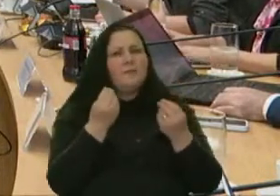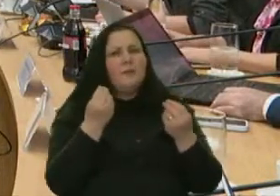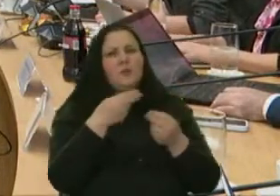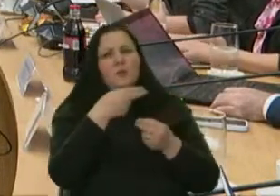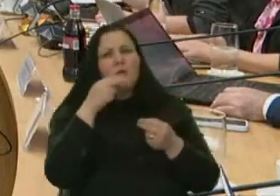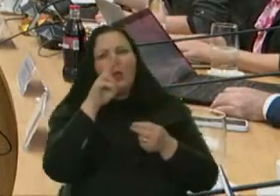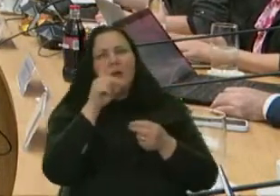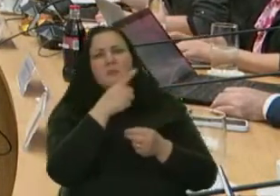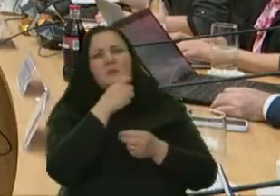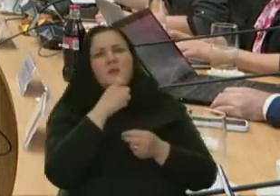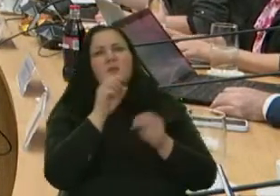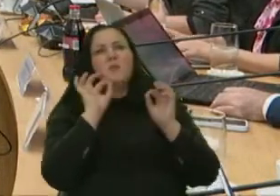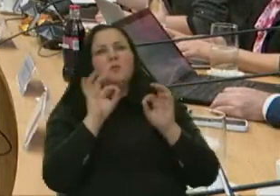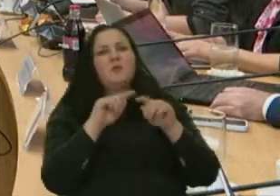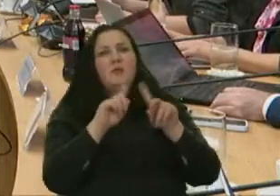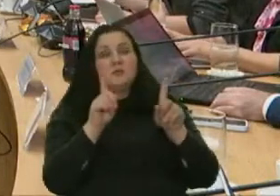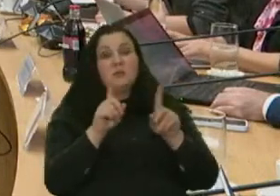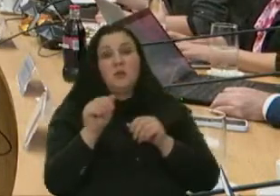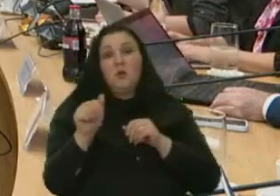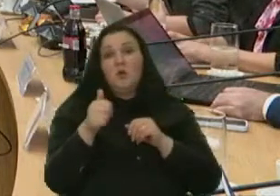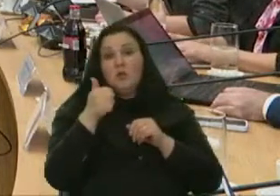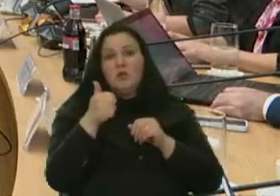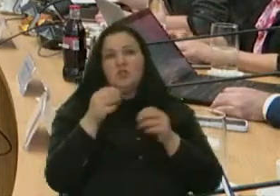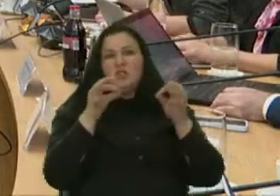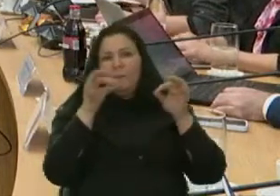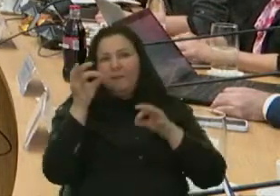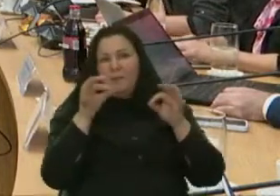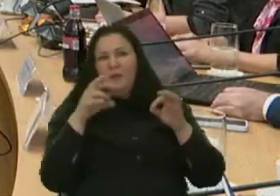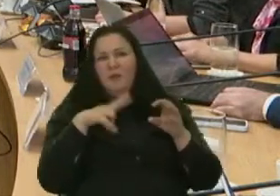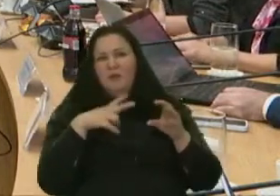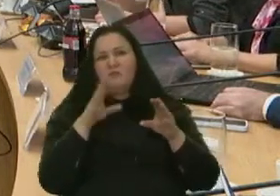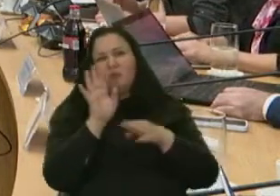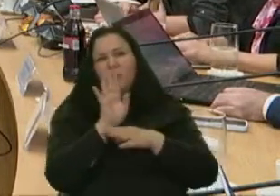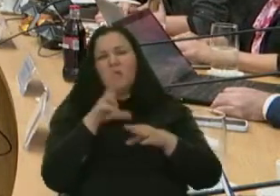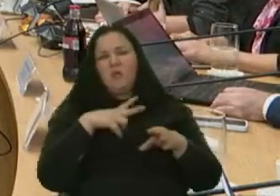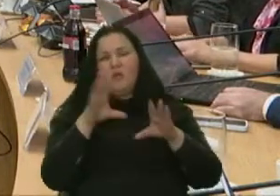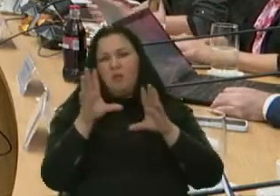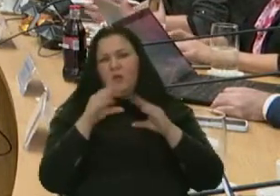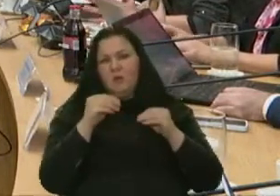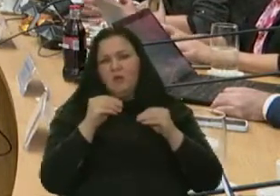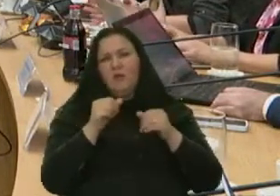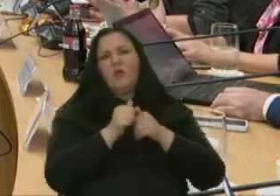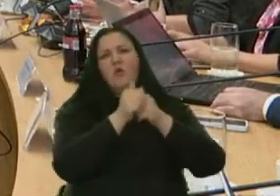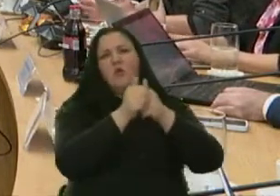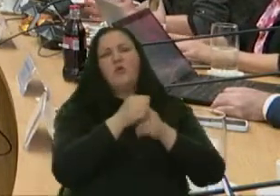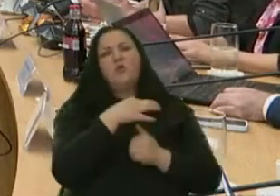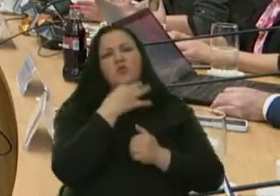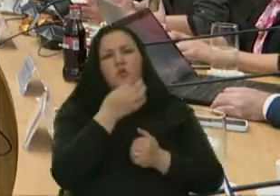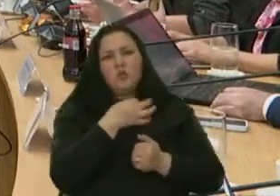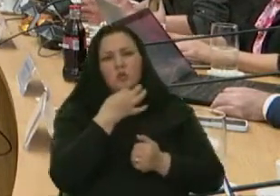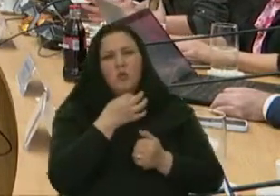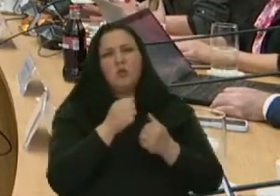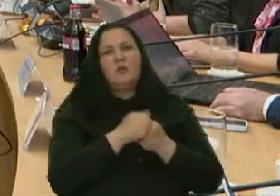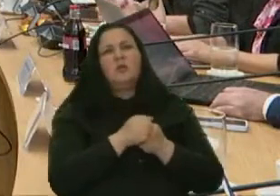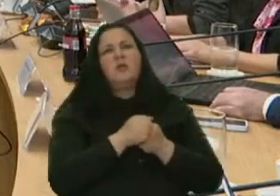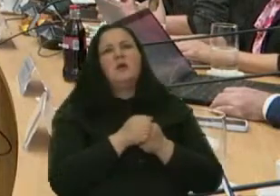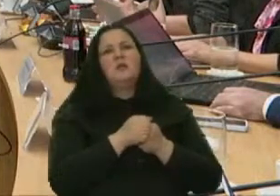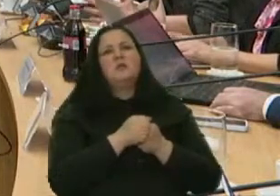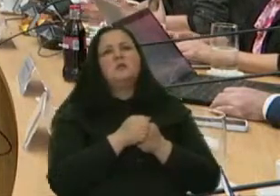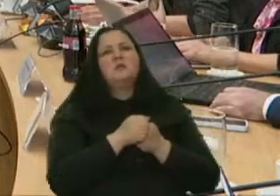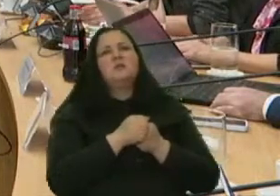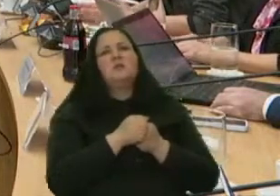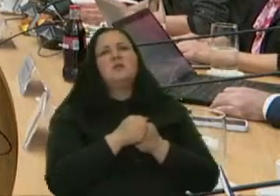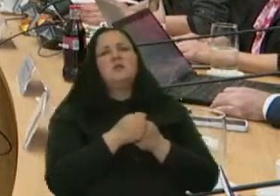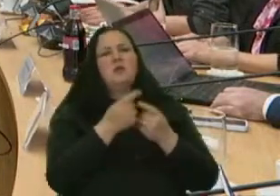Bună ziua ca odată ce SF ul este adoptat conform declarațiilor Domnului viceprimar Nu știu undeva prin